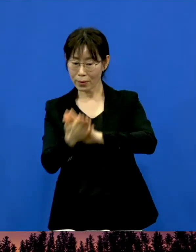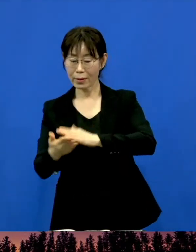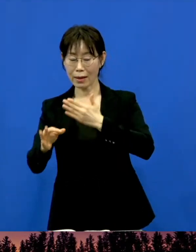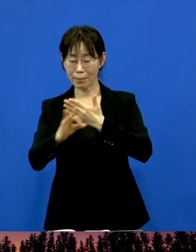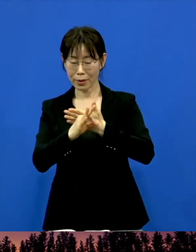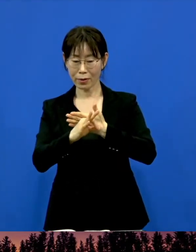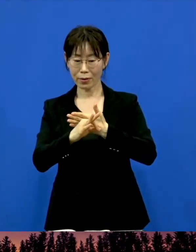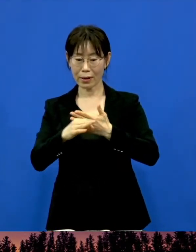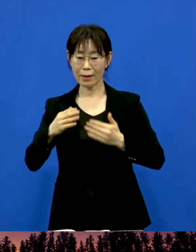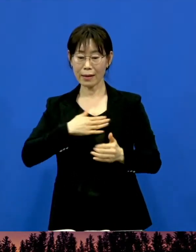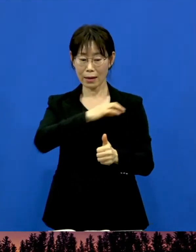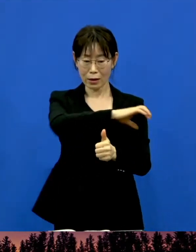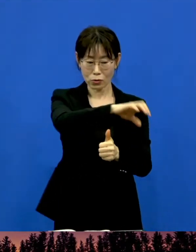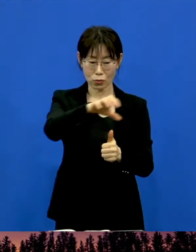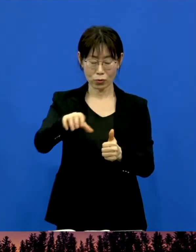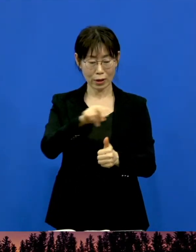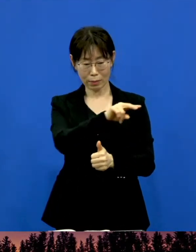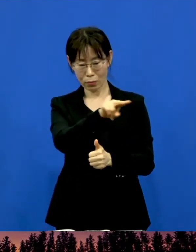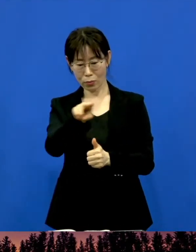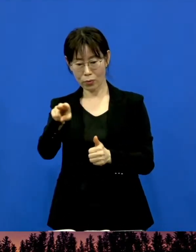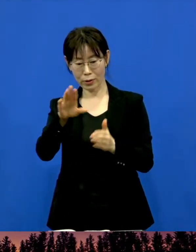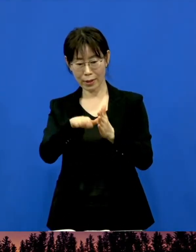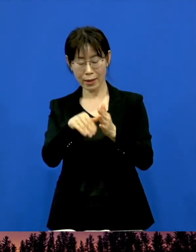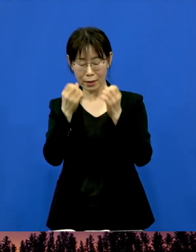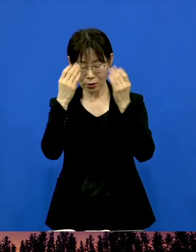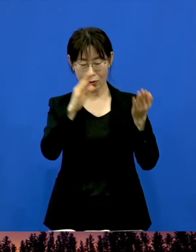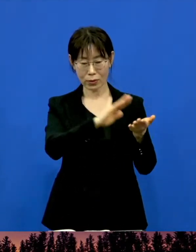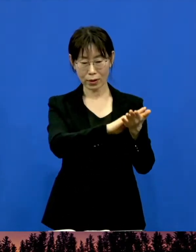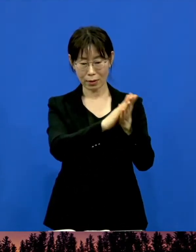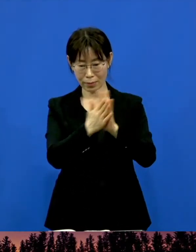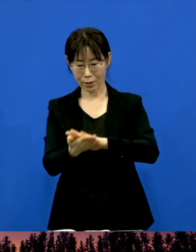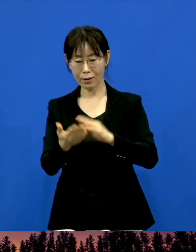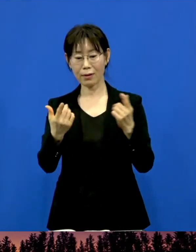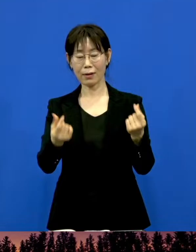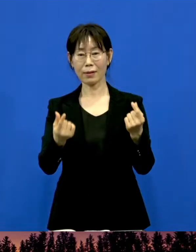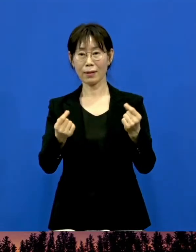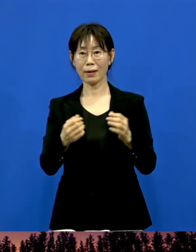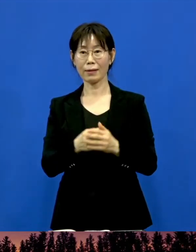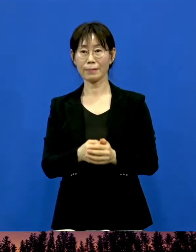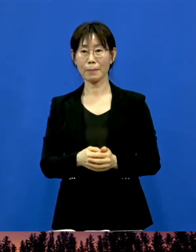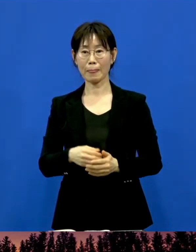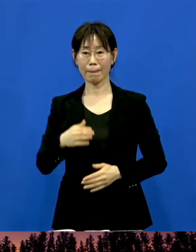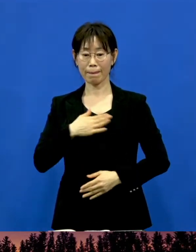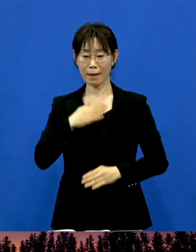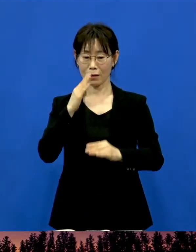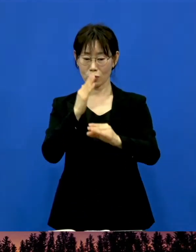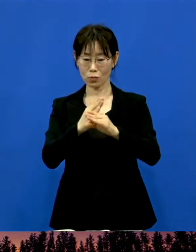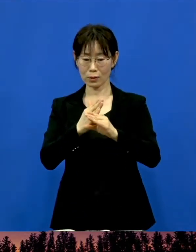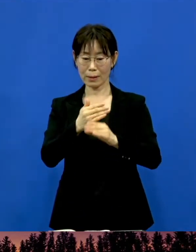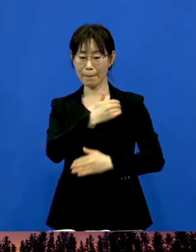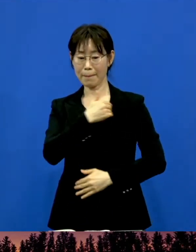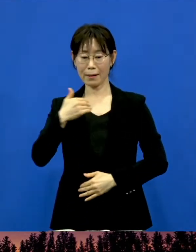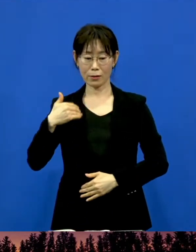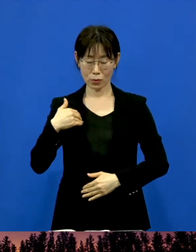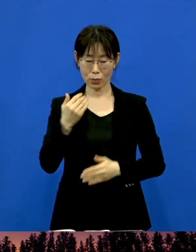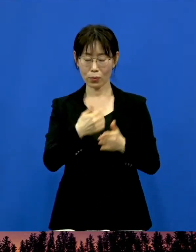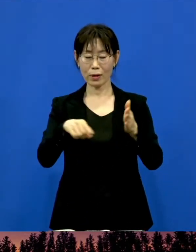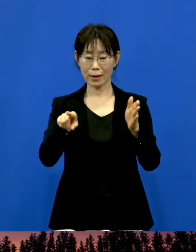게 새로워지는 것입니다. 옛날에는 모든 것이 탐욕의 도구였어요. 자기 중심적으로 만족시키기 위한